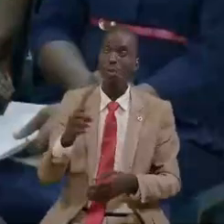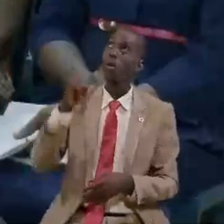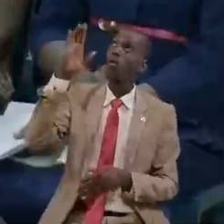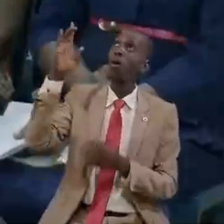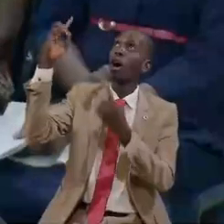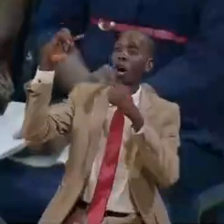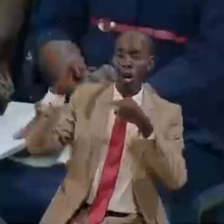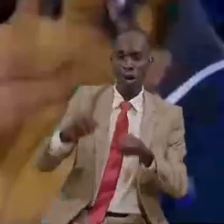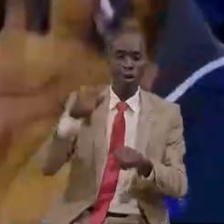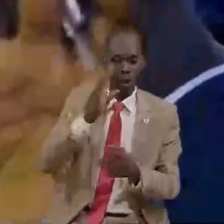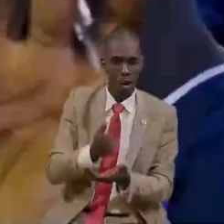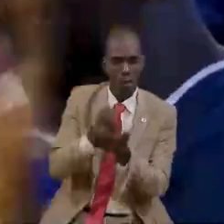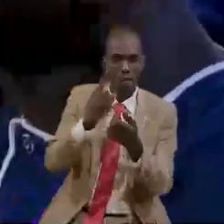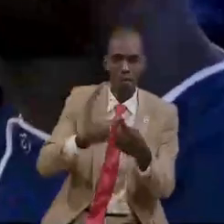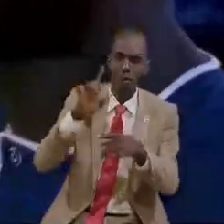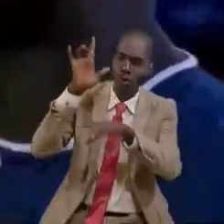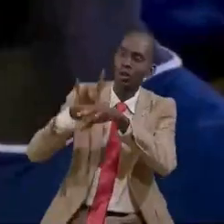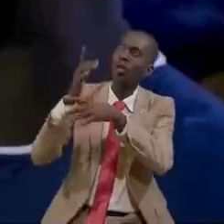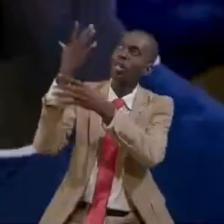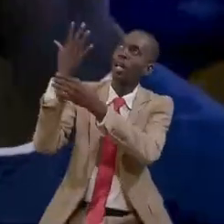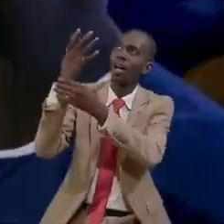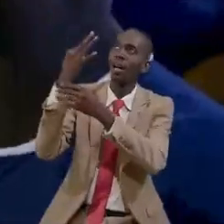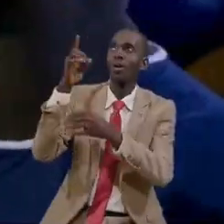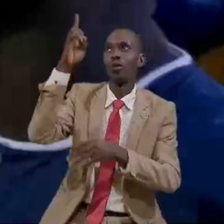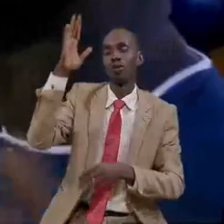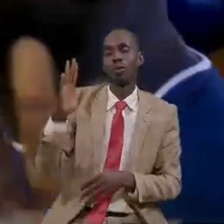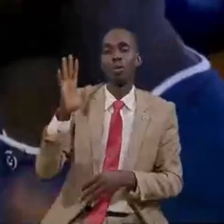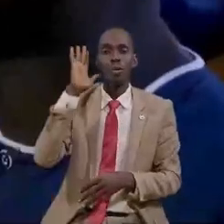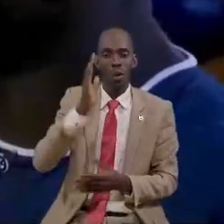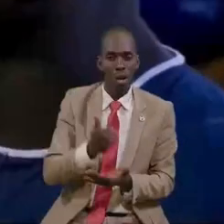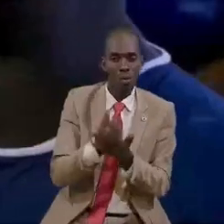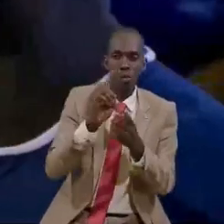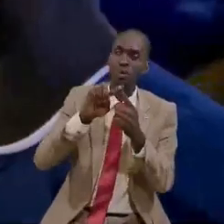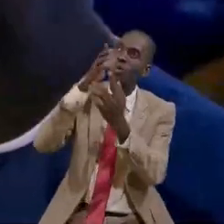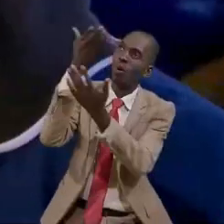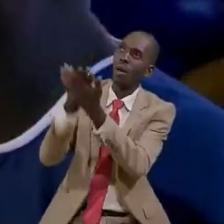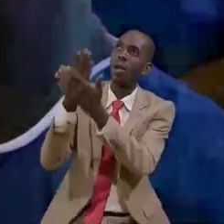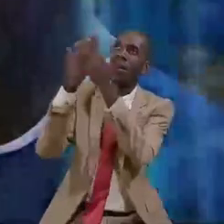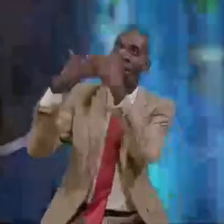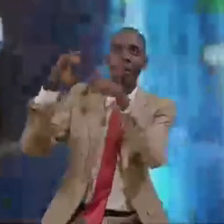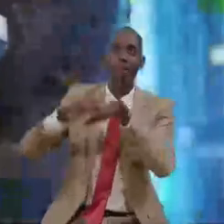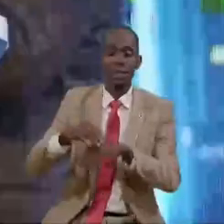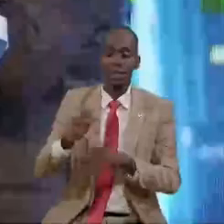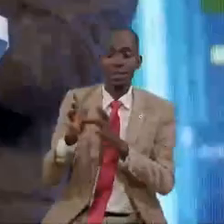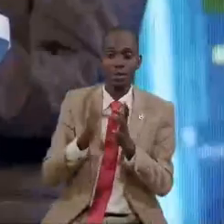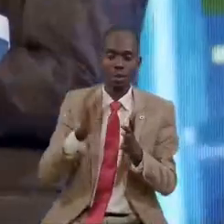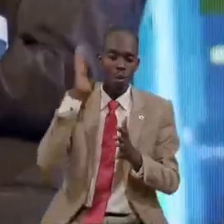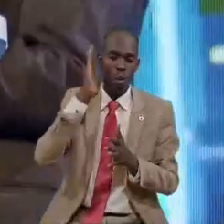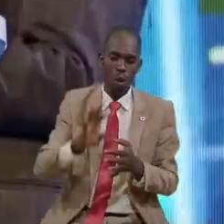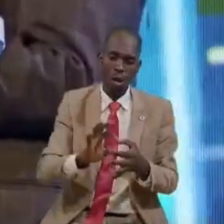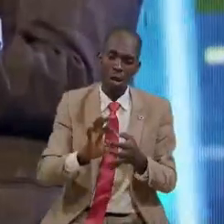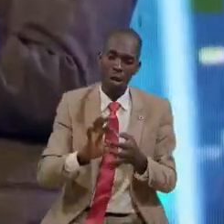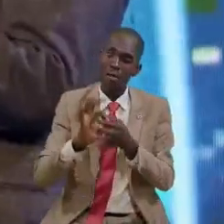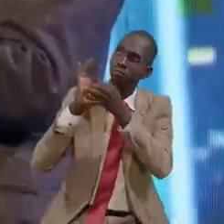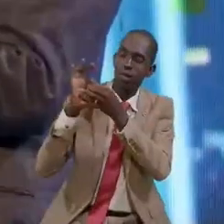toucher la main de Dieu. Il vous fera atteindre le ciel. Il vous fera réconcilier avec le